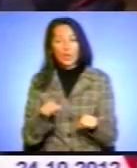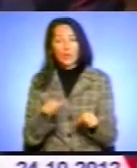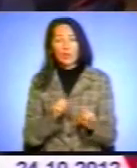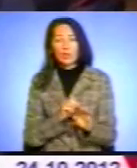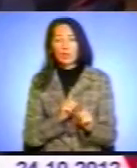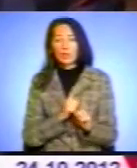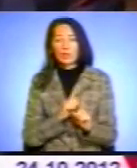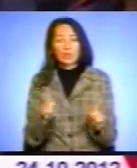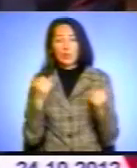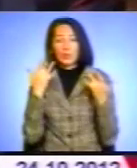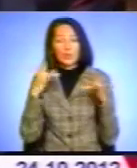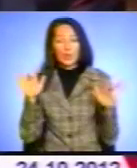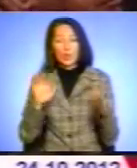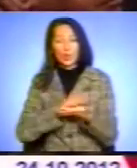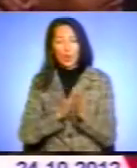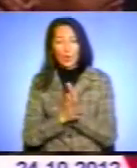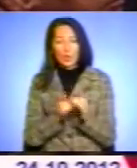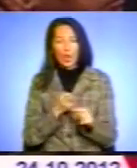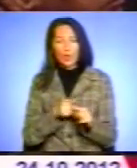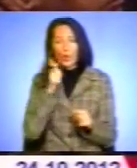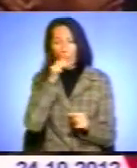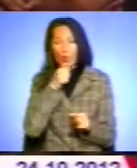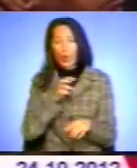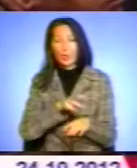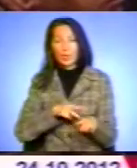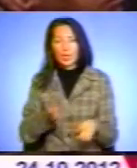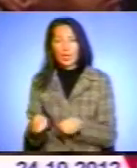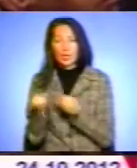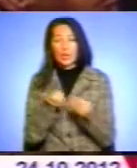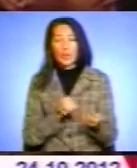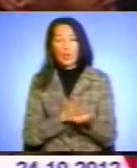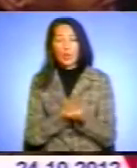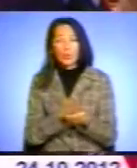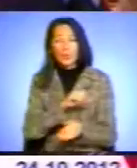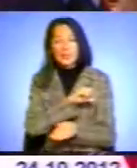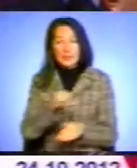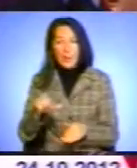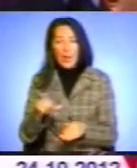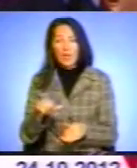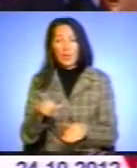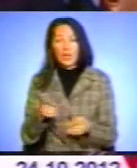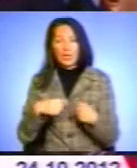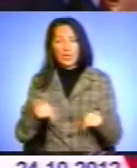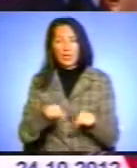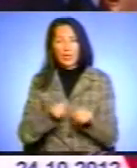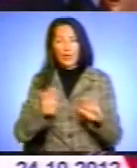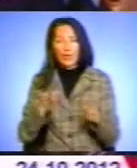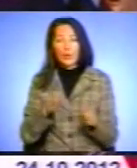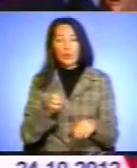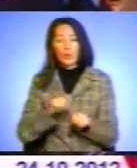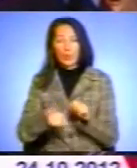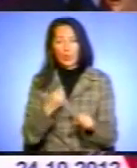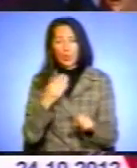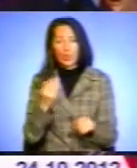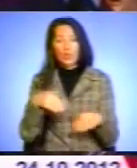виборів. Цього року, як і минулого, міліціонери нестимуть службу за межами дільниць. У випадку правопорушень до них звертатимуться голови